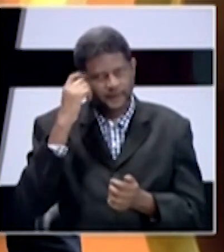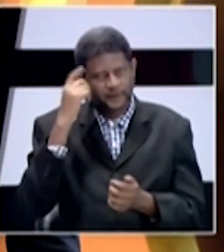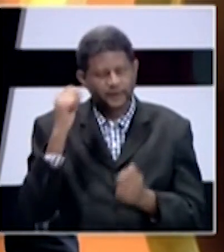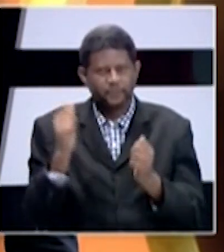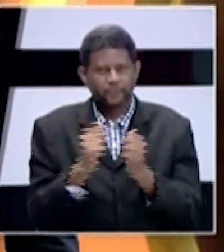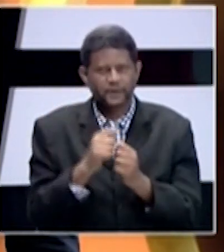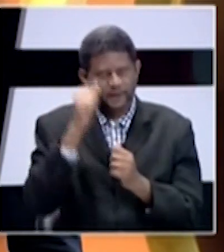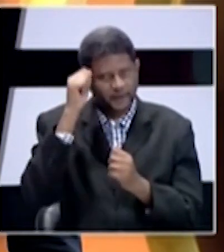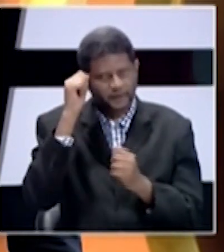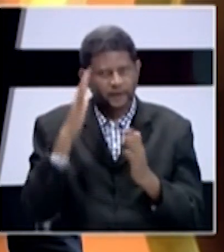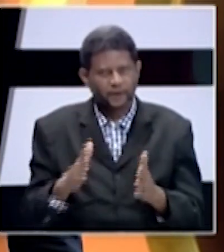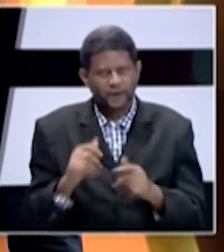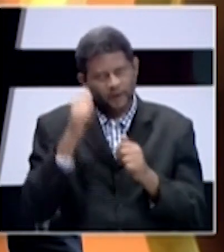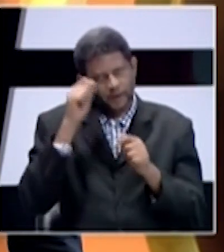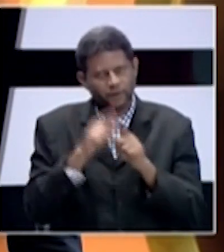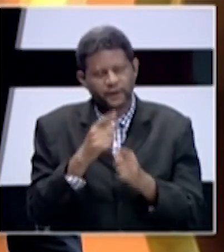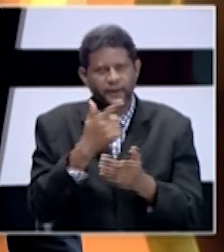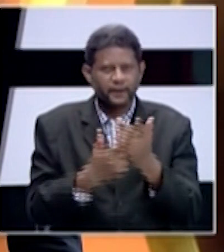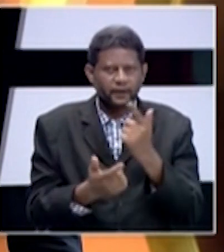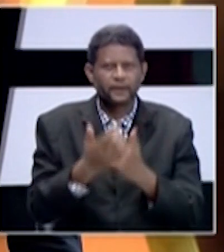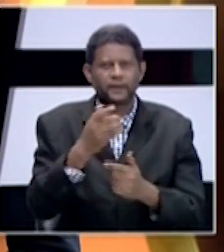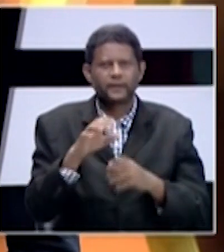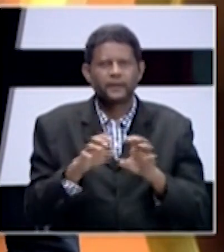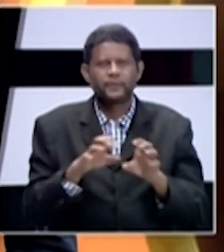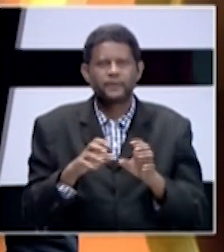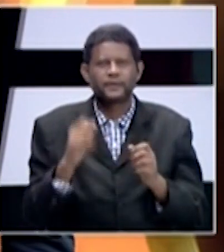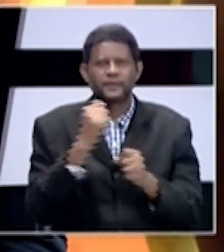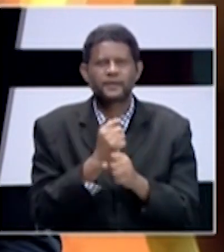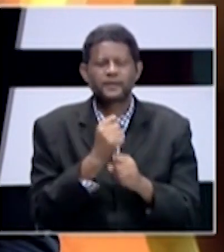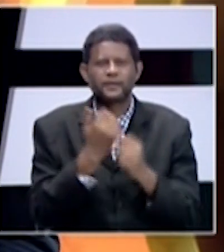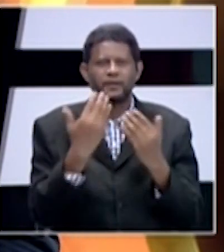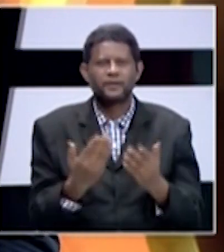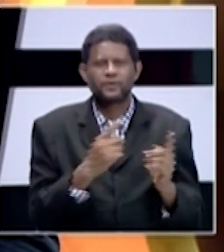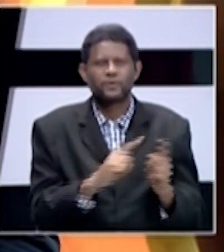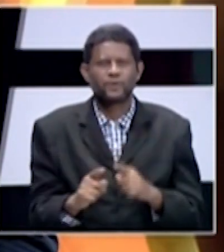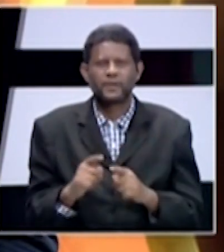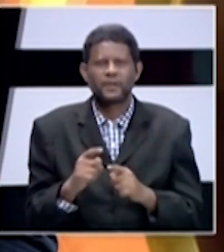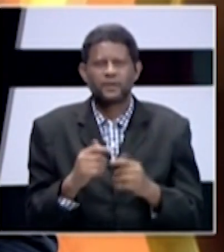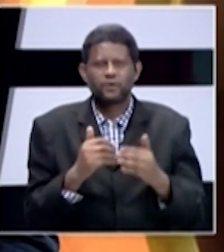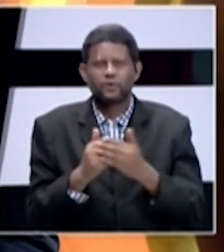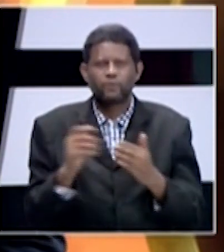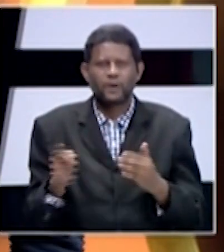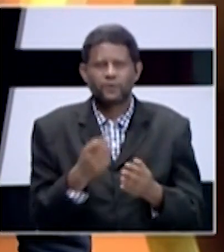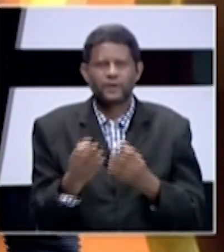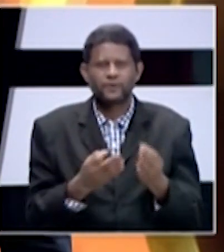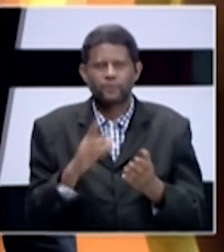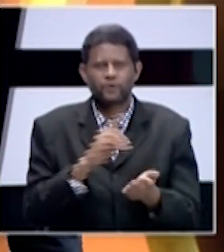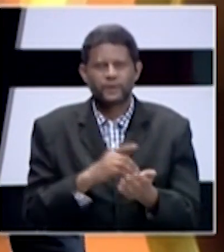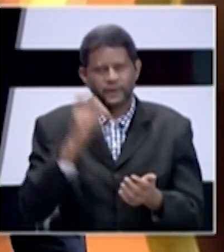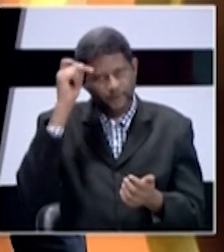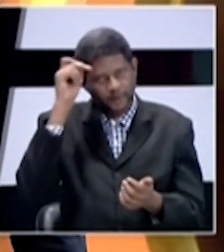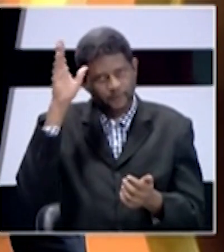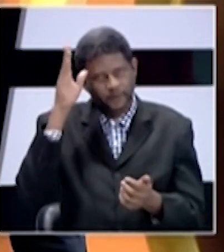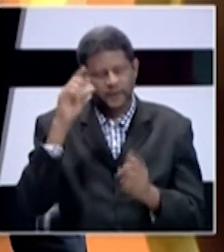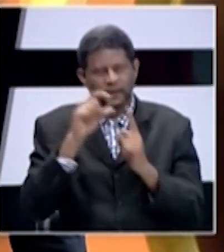مس إيرتراوان أحوات إهين مهين الناتبا عالم كسر حزوين قرب مخانو قليزم دكتور دبلتين قورا